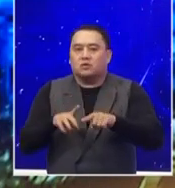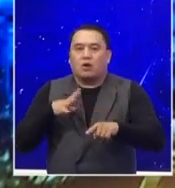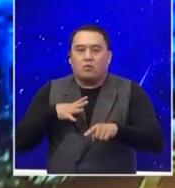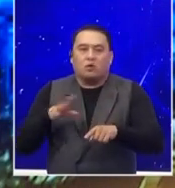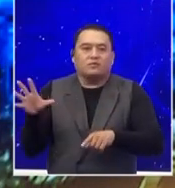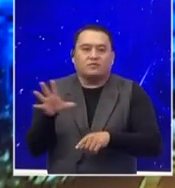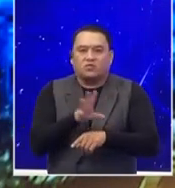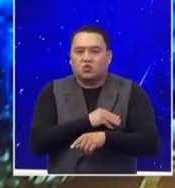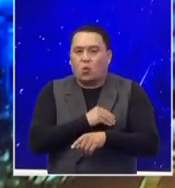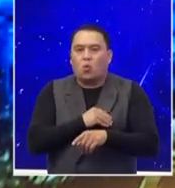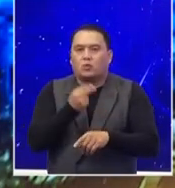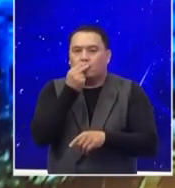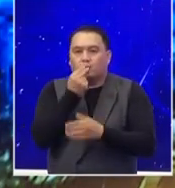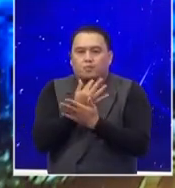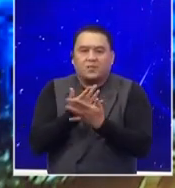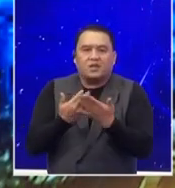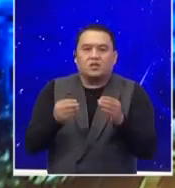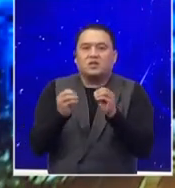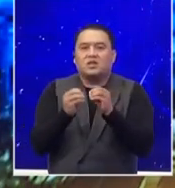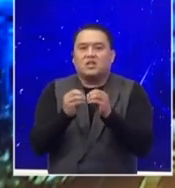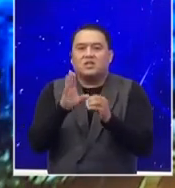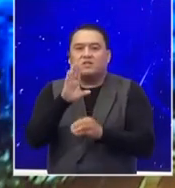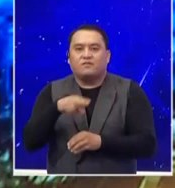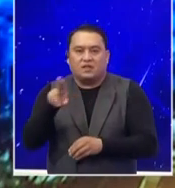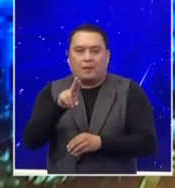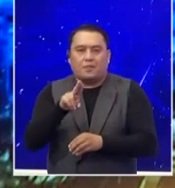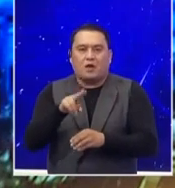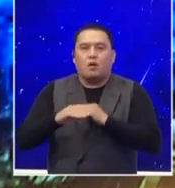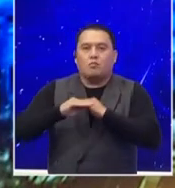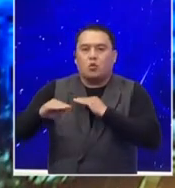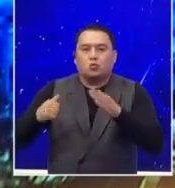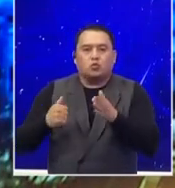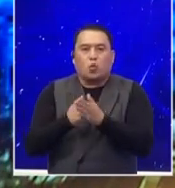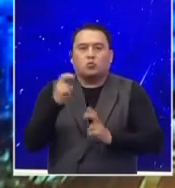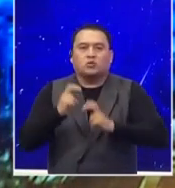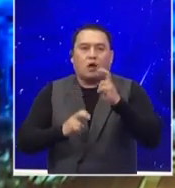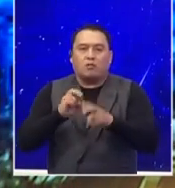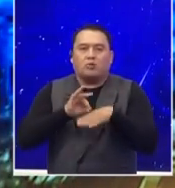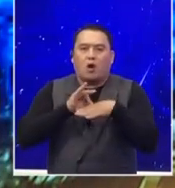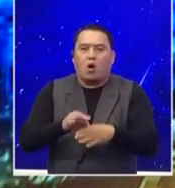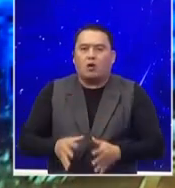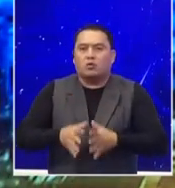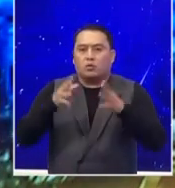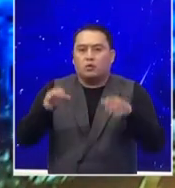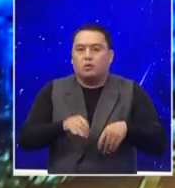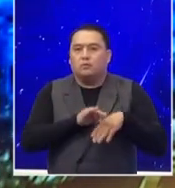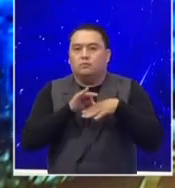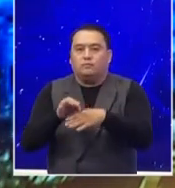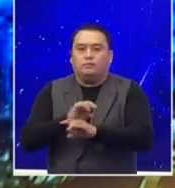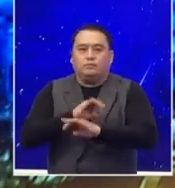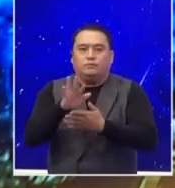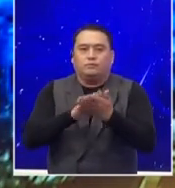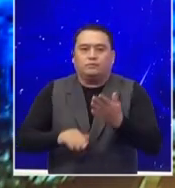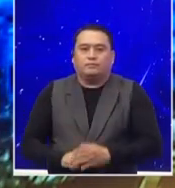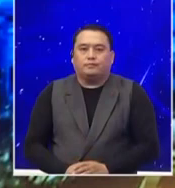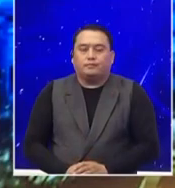нее производят почти 10 наименований продукции. От полей до завода кукуруза проходит огромный путь. Какой, узнаем